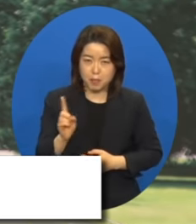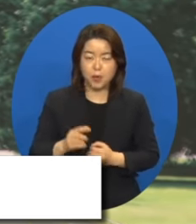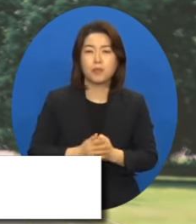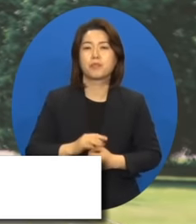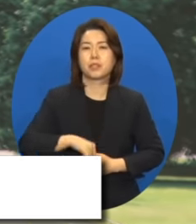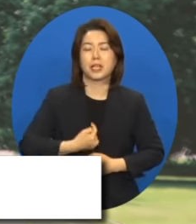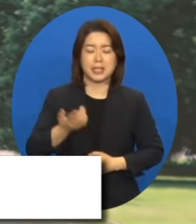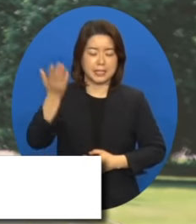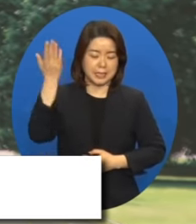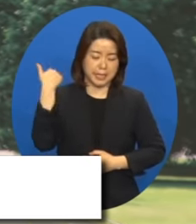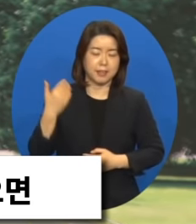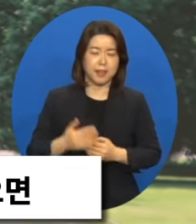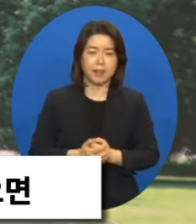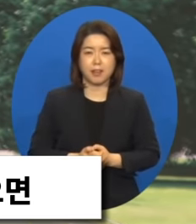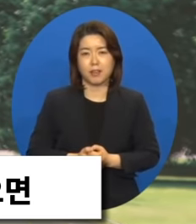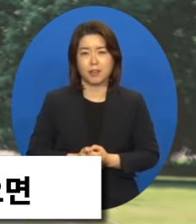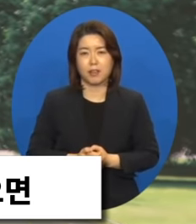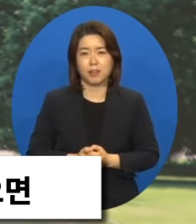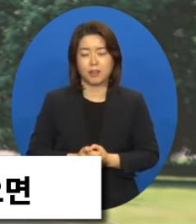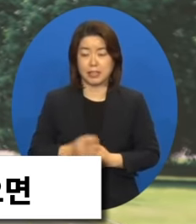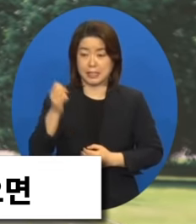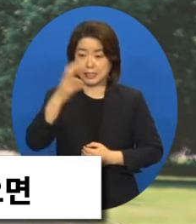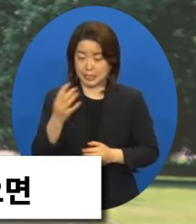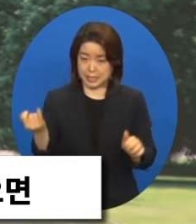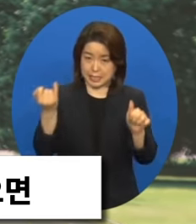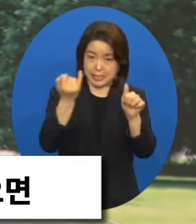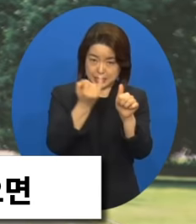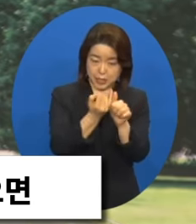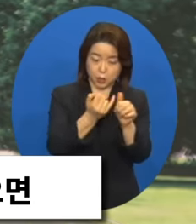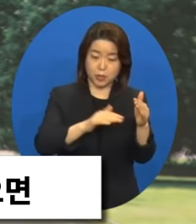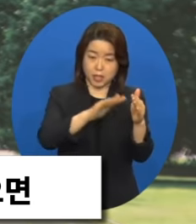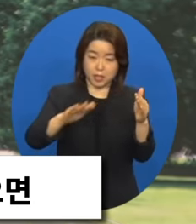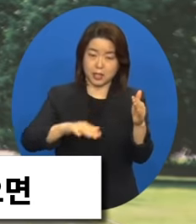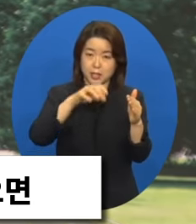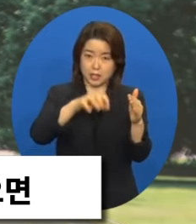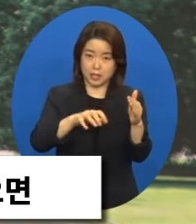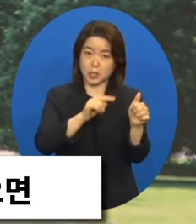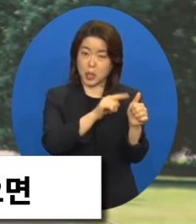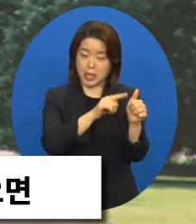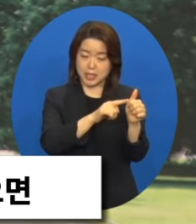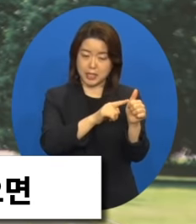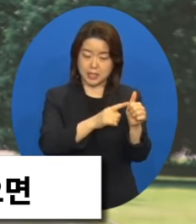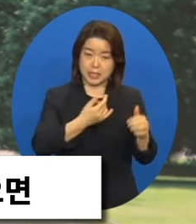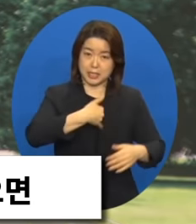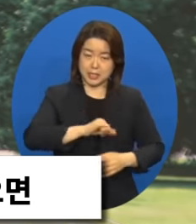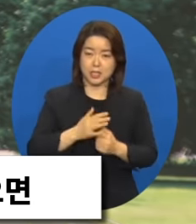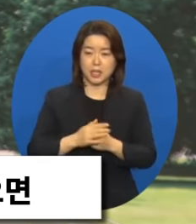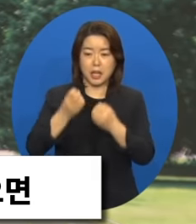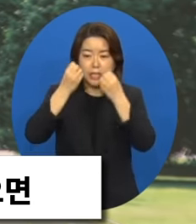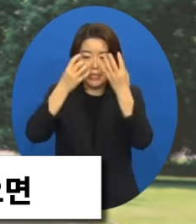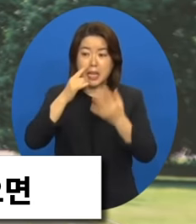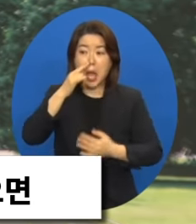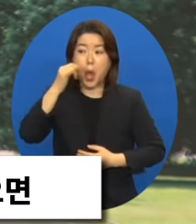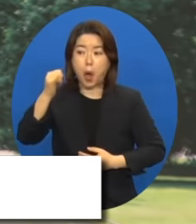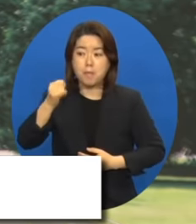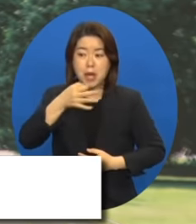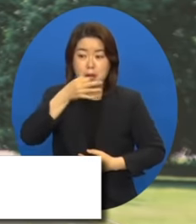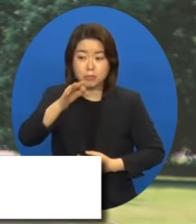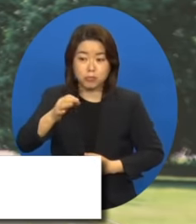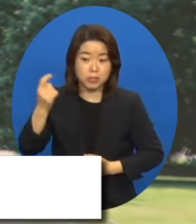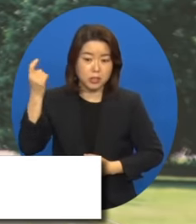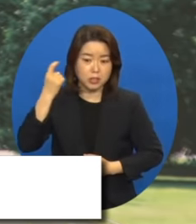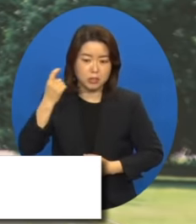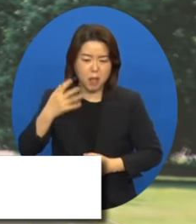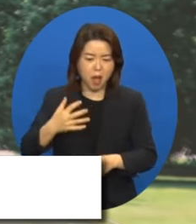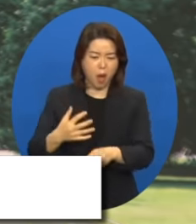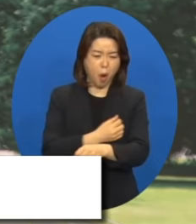자기는 그동안에 재혼한 가정의 자녀들이 새 엄마라고 말하는 것을 들으면